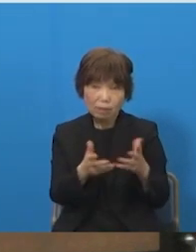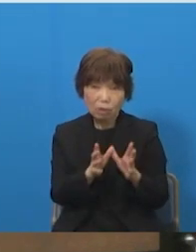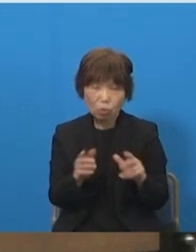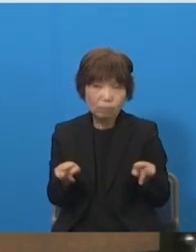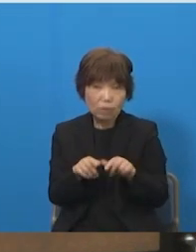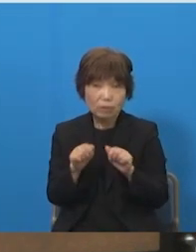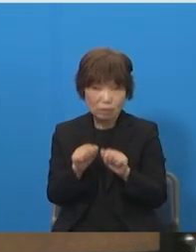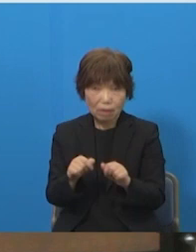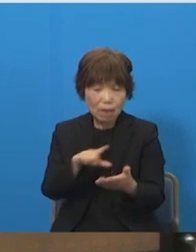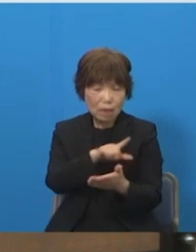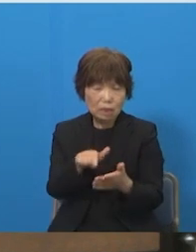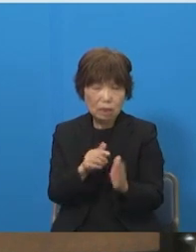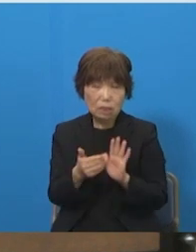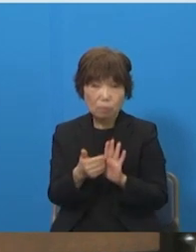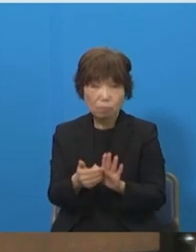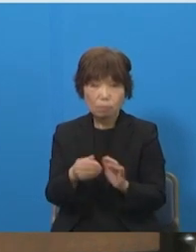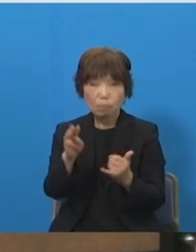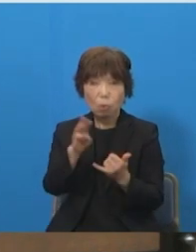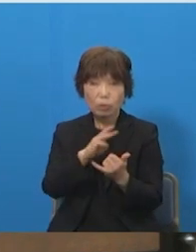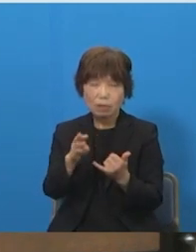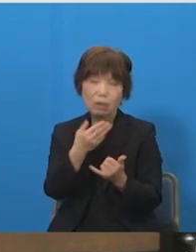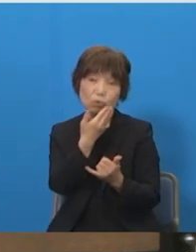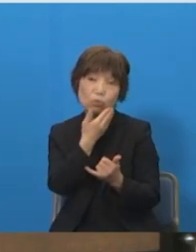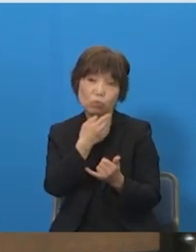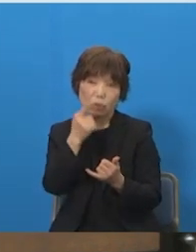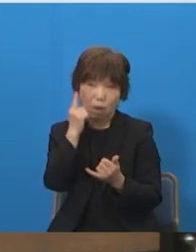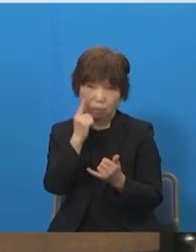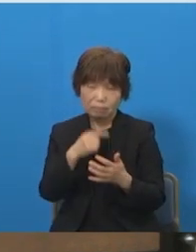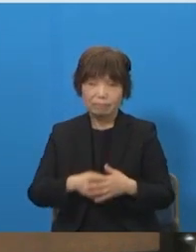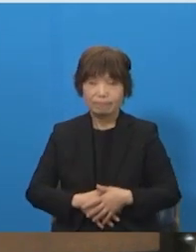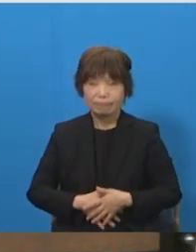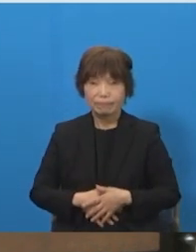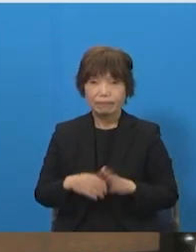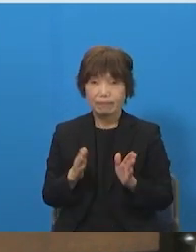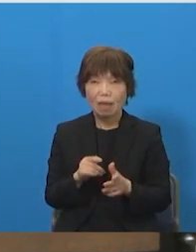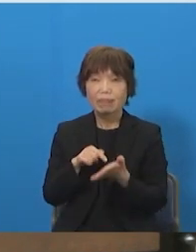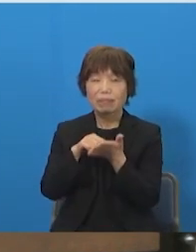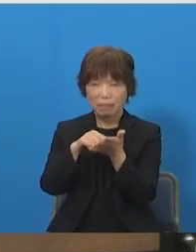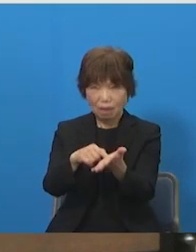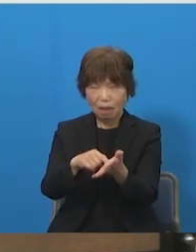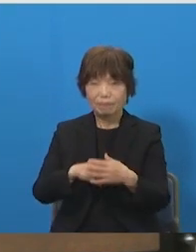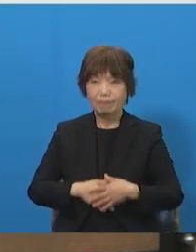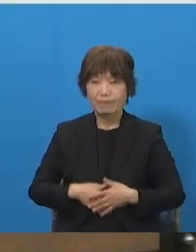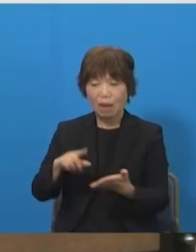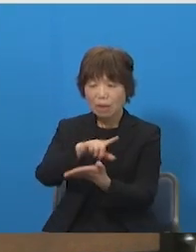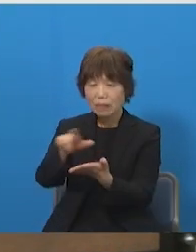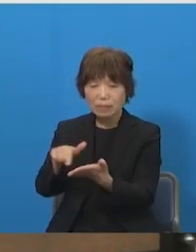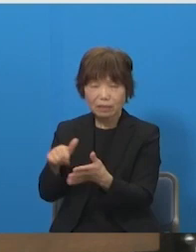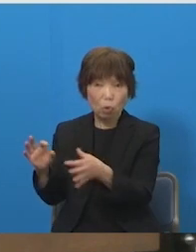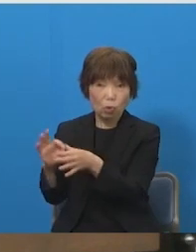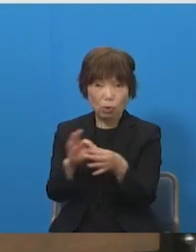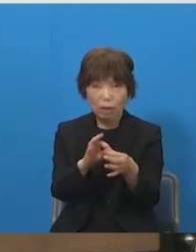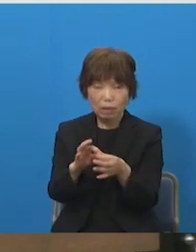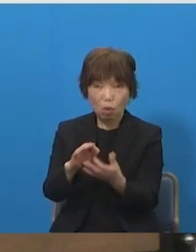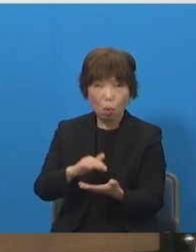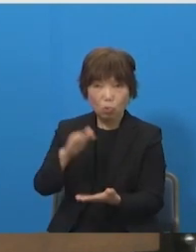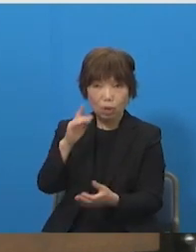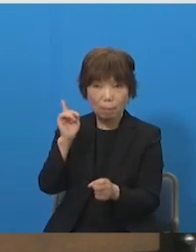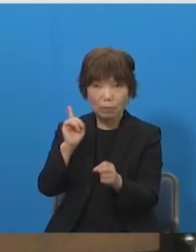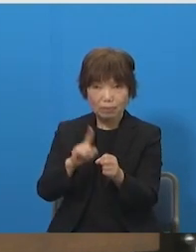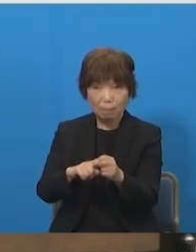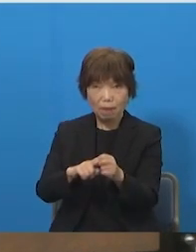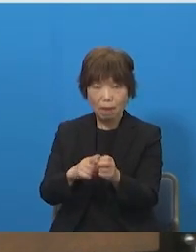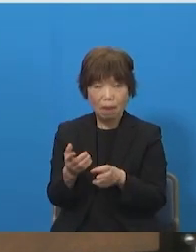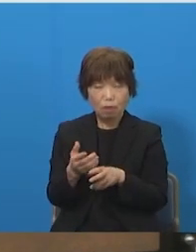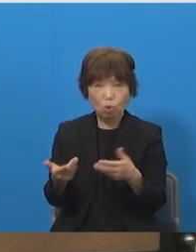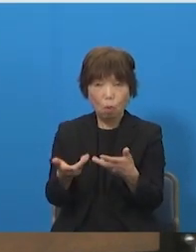域防災として重要になるのではないかと考えております。そこで提案です。地域との連携をもっと深めるためにも、消